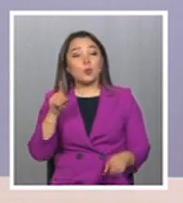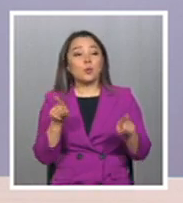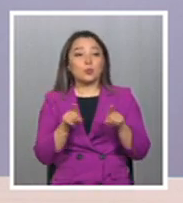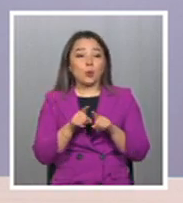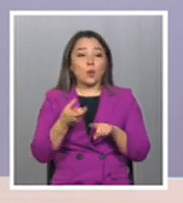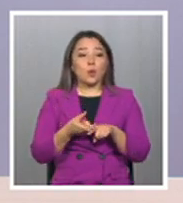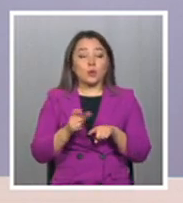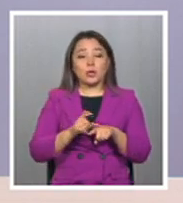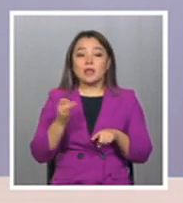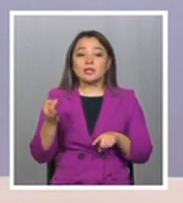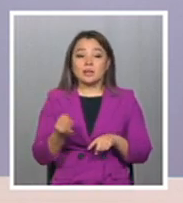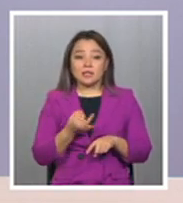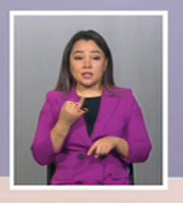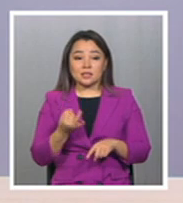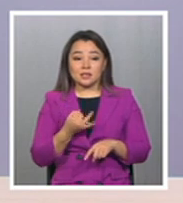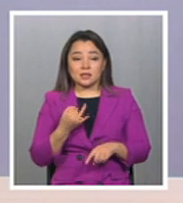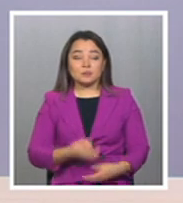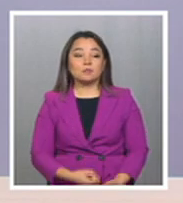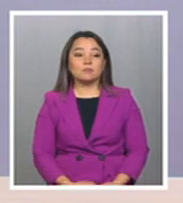очень интересные.